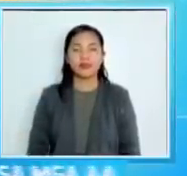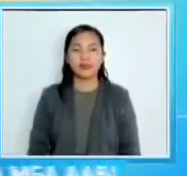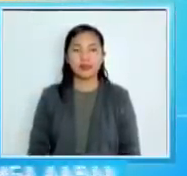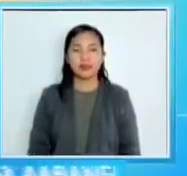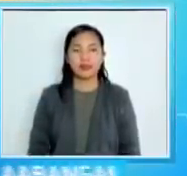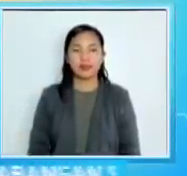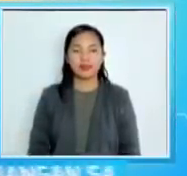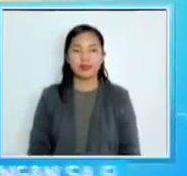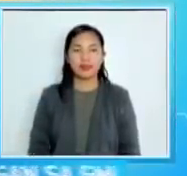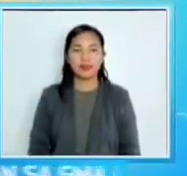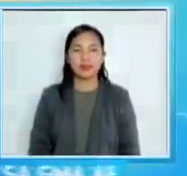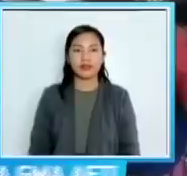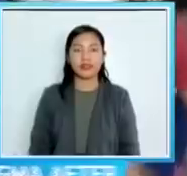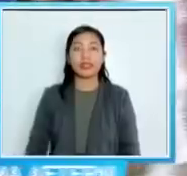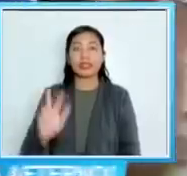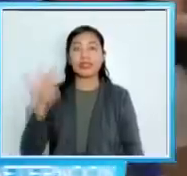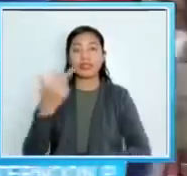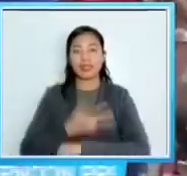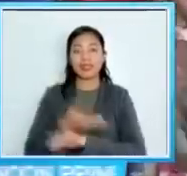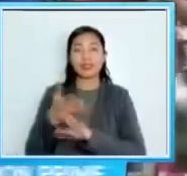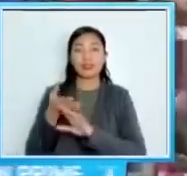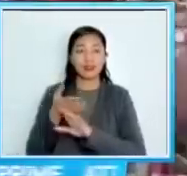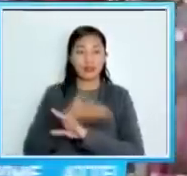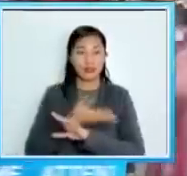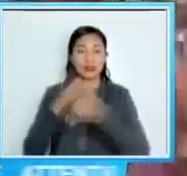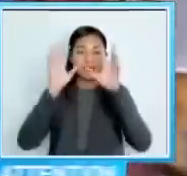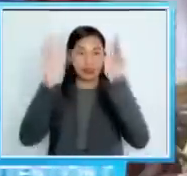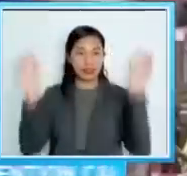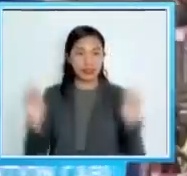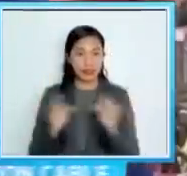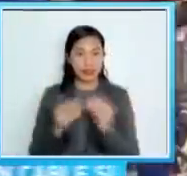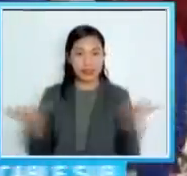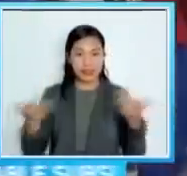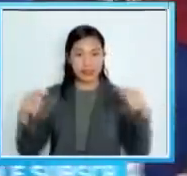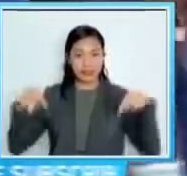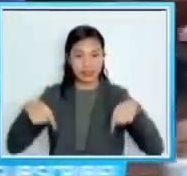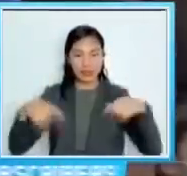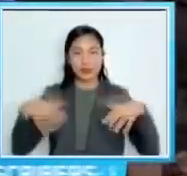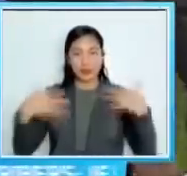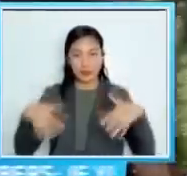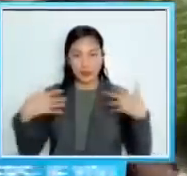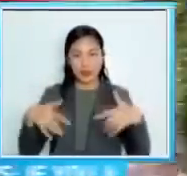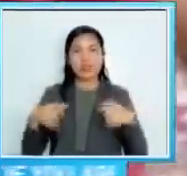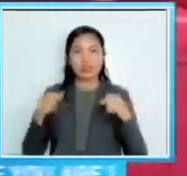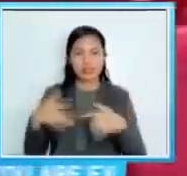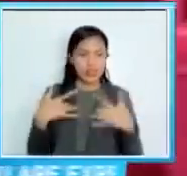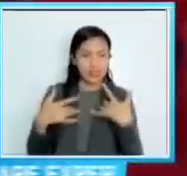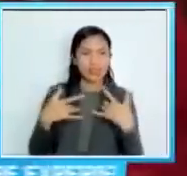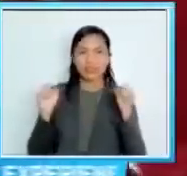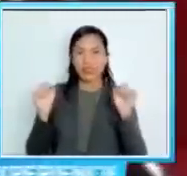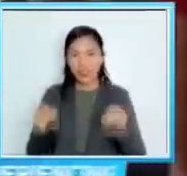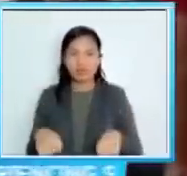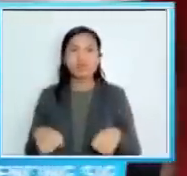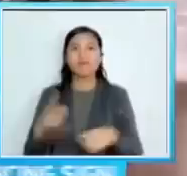Connie, tatlong araw bago magpasko, heto at talaga namang ramdam na ramdam na ang Christmas rush dito